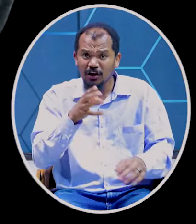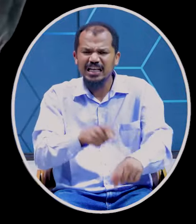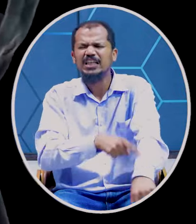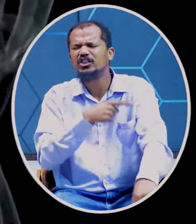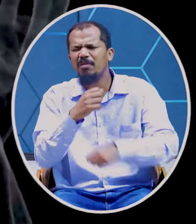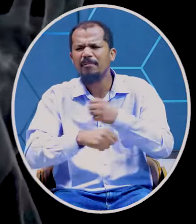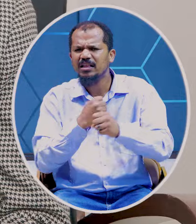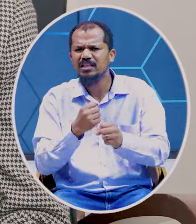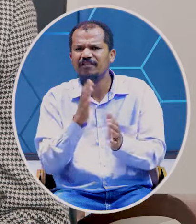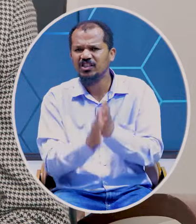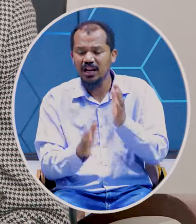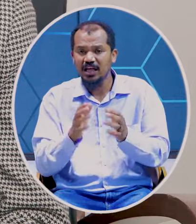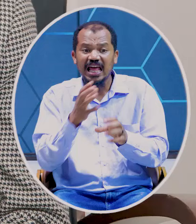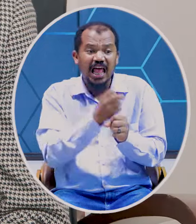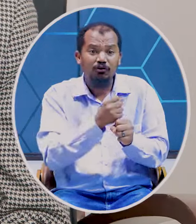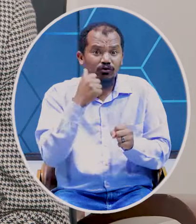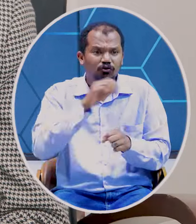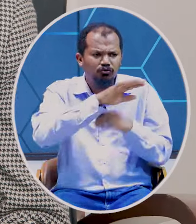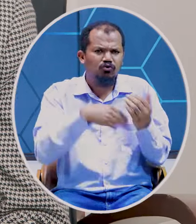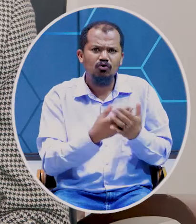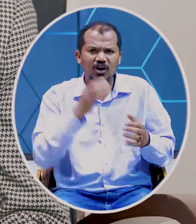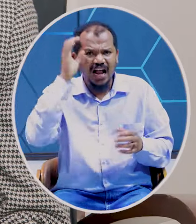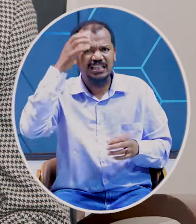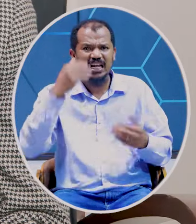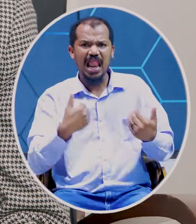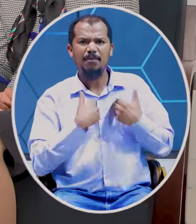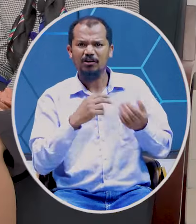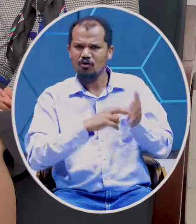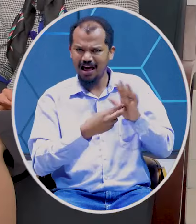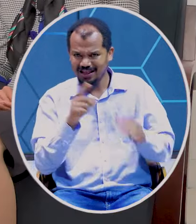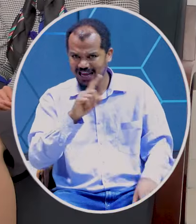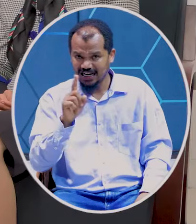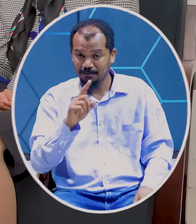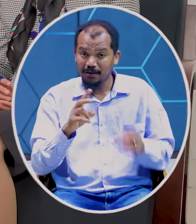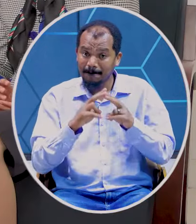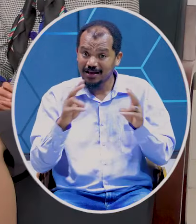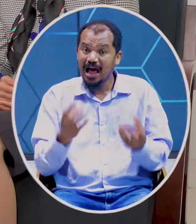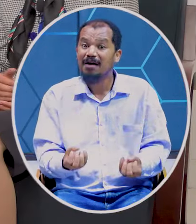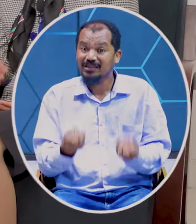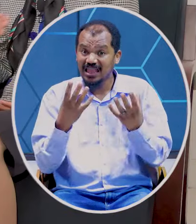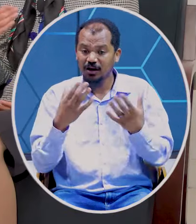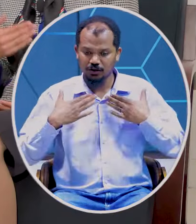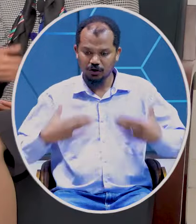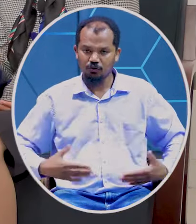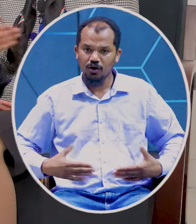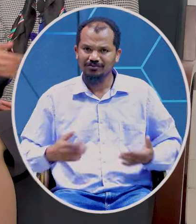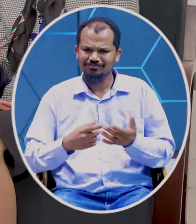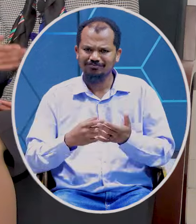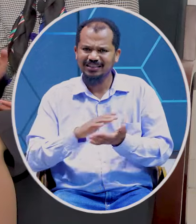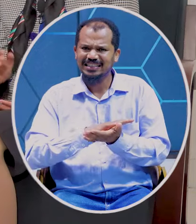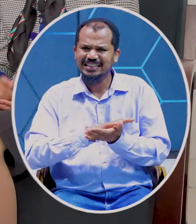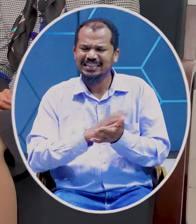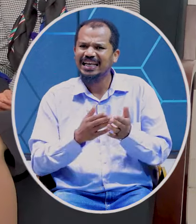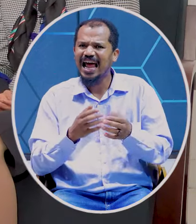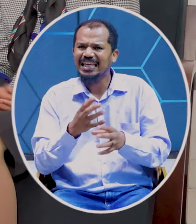ዓመት ይፈጅበታል። በቫይረሱ የተያዙ ሴቶች ሁሉ ካንሰር ይኖራቸዋል ማለት አይደለም። በጣም አብዛኛውን ሰውነታችን ክሊር